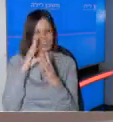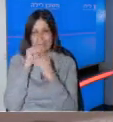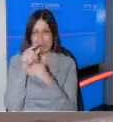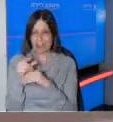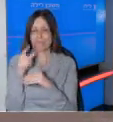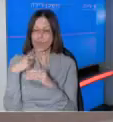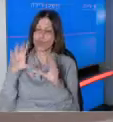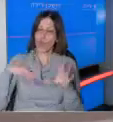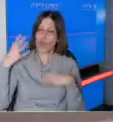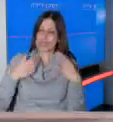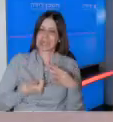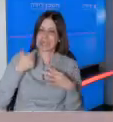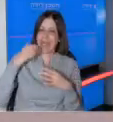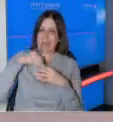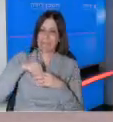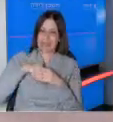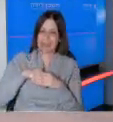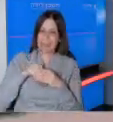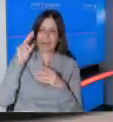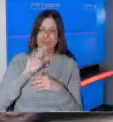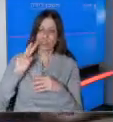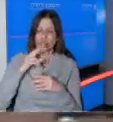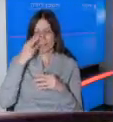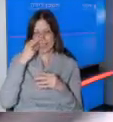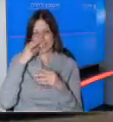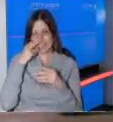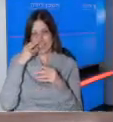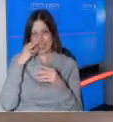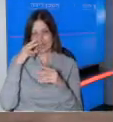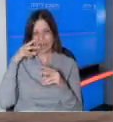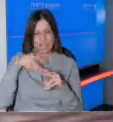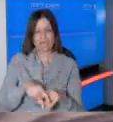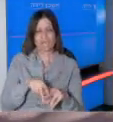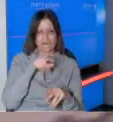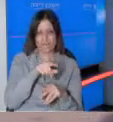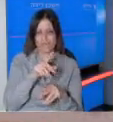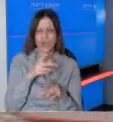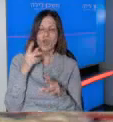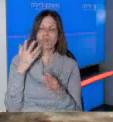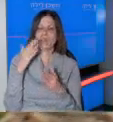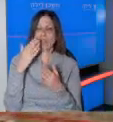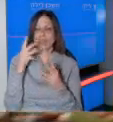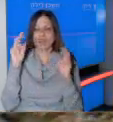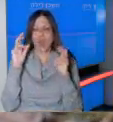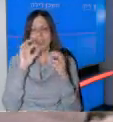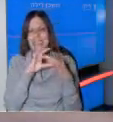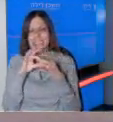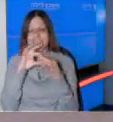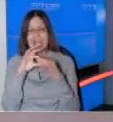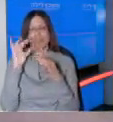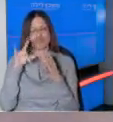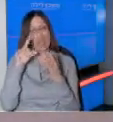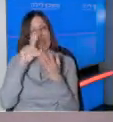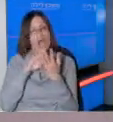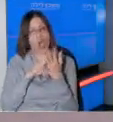עליו, הוא כועס על שרת הפנים הילד שקד, אז שהיא מנסה לעצר את צעדיו, והחוק הזה, בנוסח החוק, יש את אולי מה